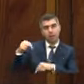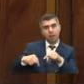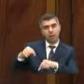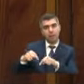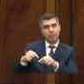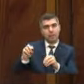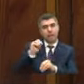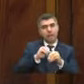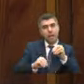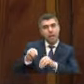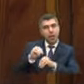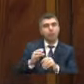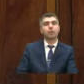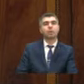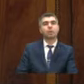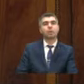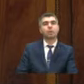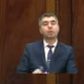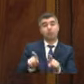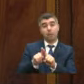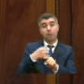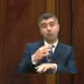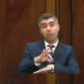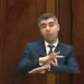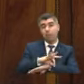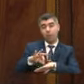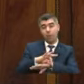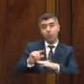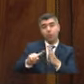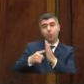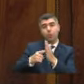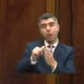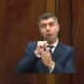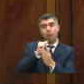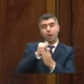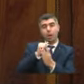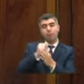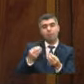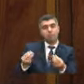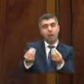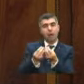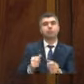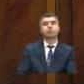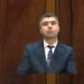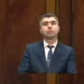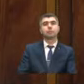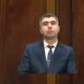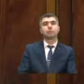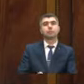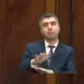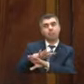هل لوني المكتب الوطني للكهرباء والماء الصالح للشرب